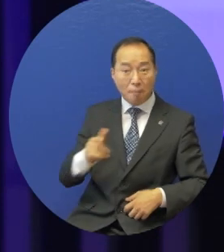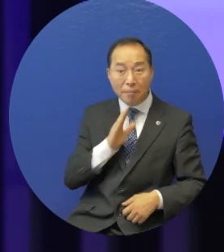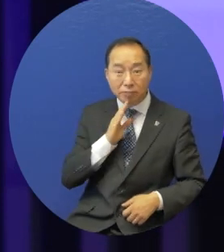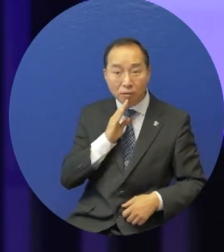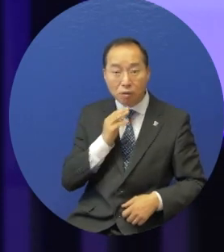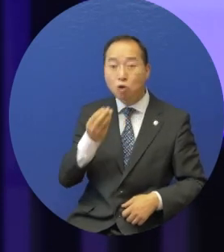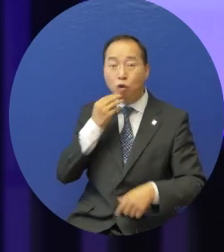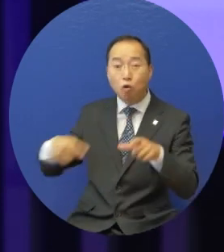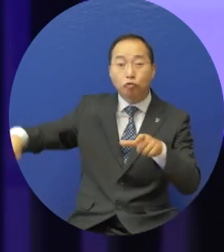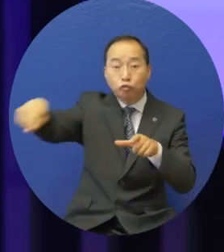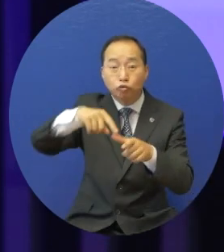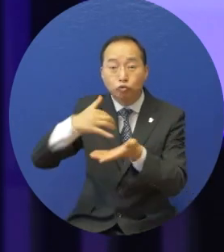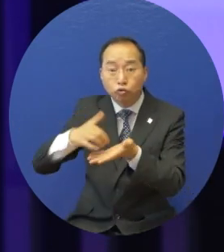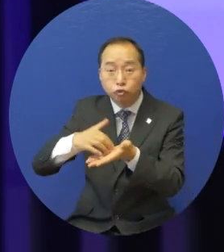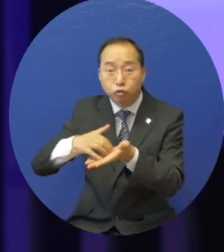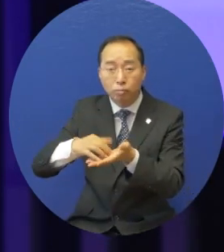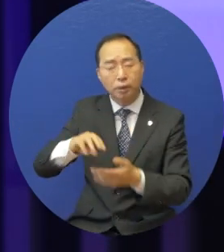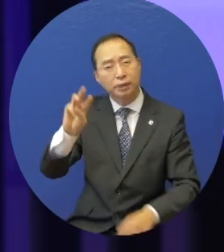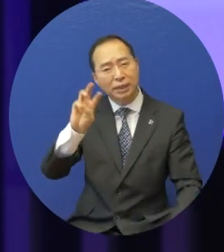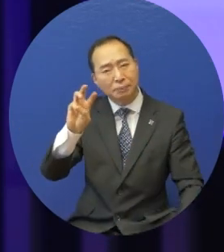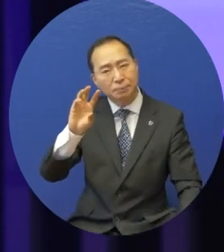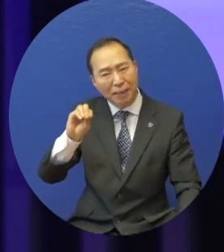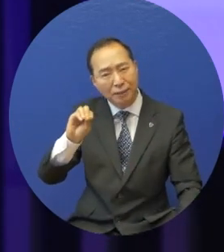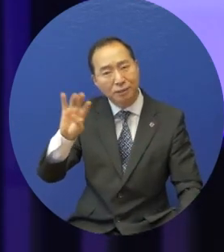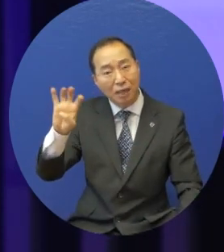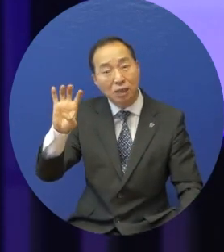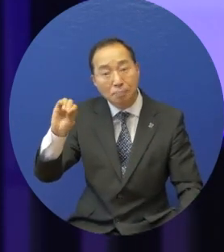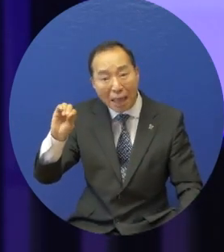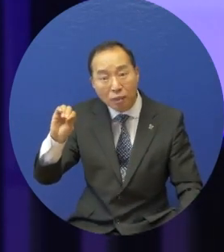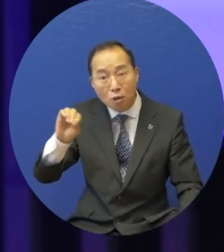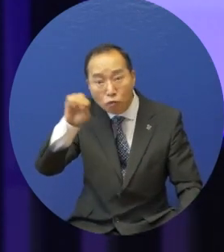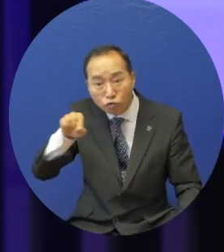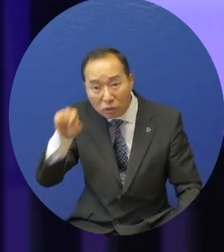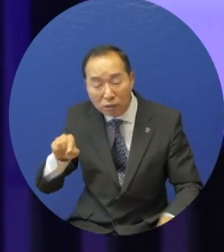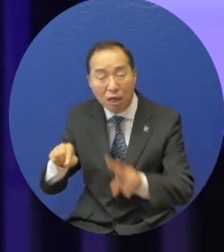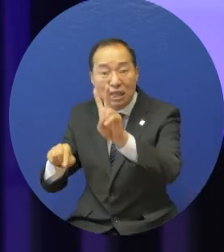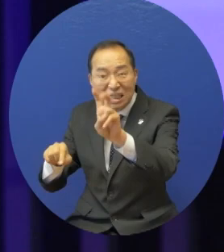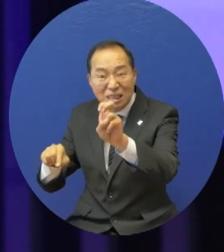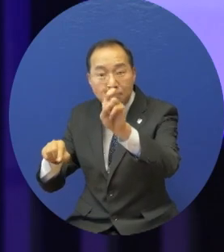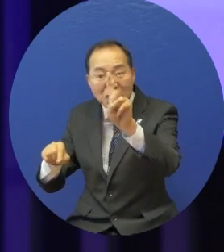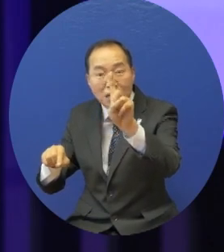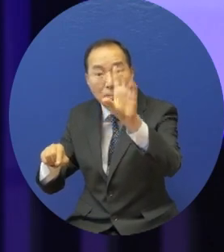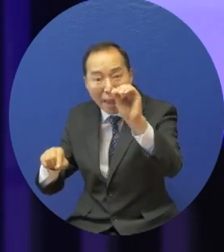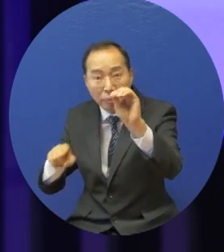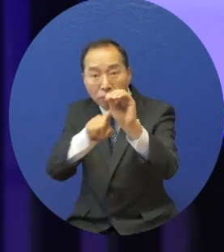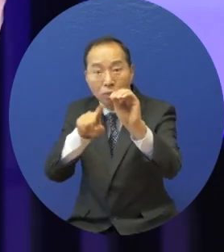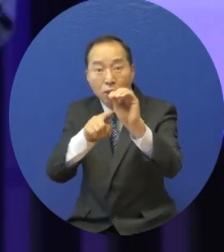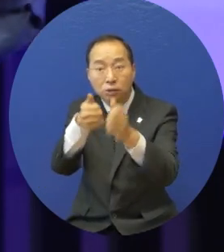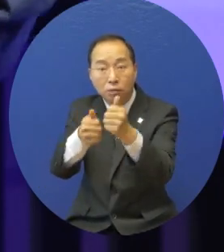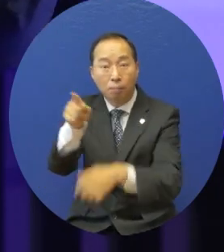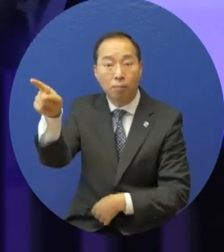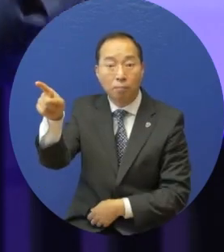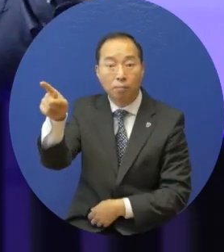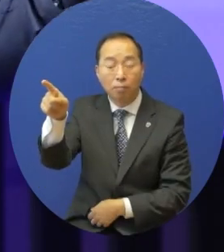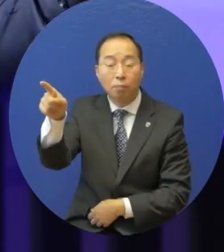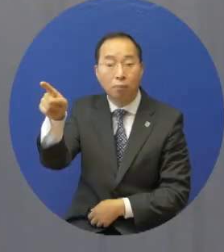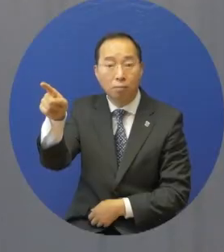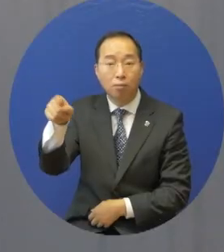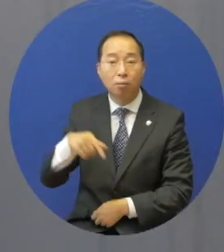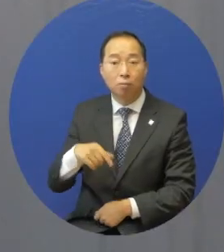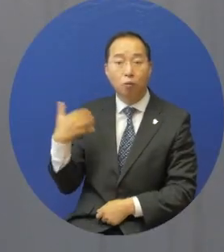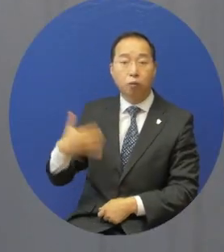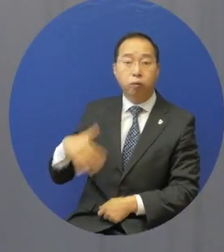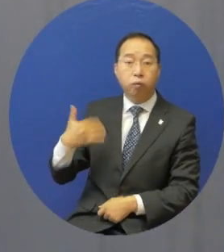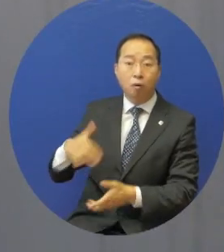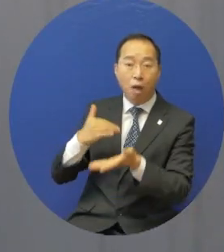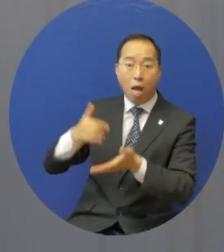당시 서울, 즉 한양의 인구가 30에서 40만 정도로 추정이 되거든요. 그러면 인구 절반이 이틀 동안 과거 시험을